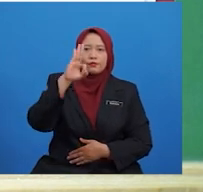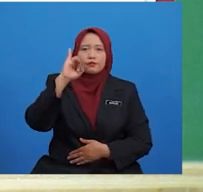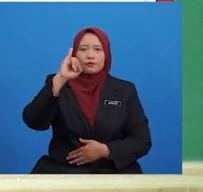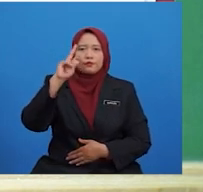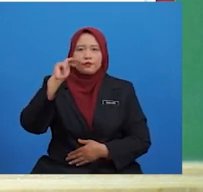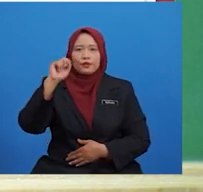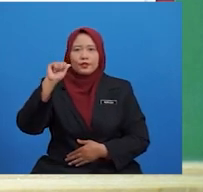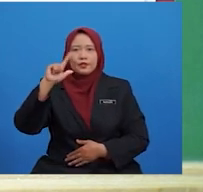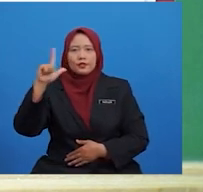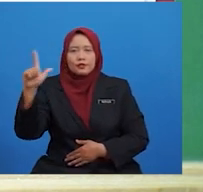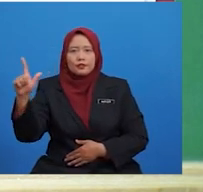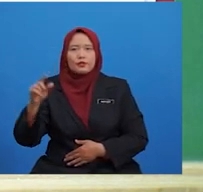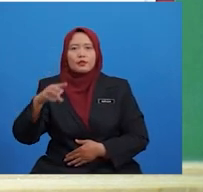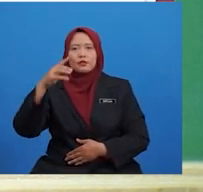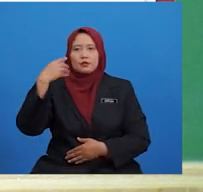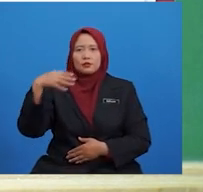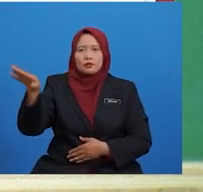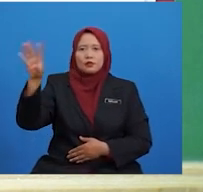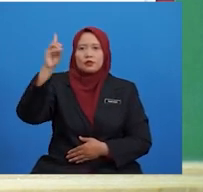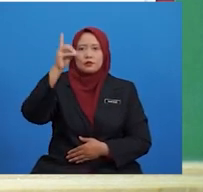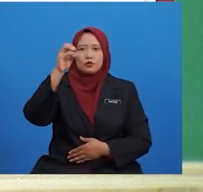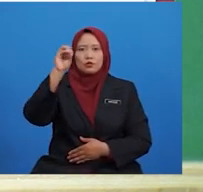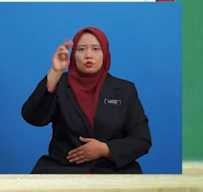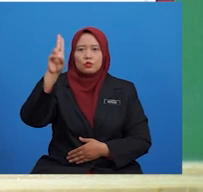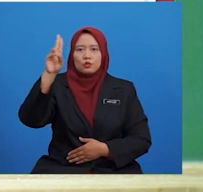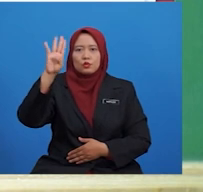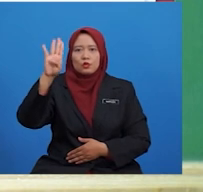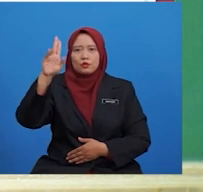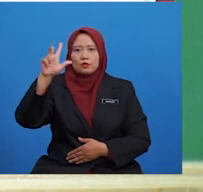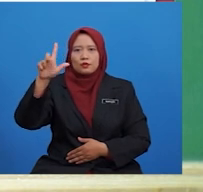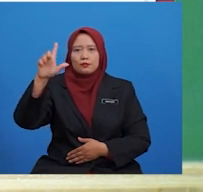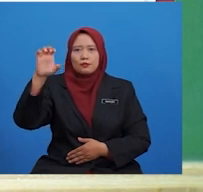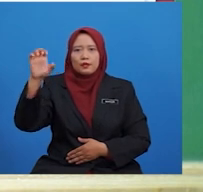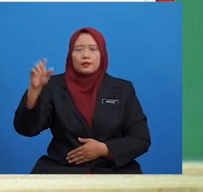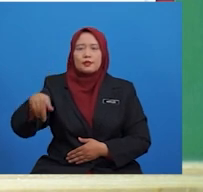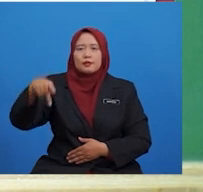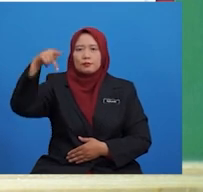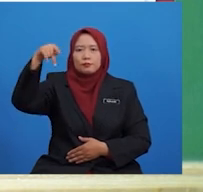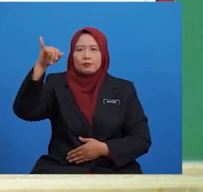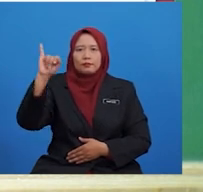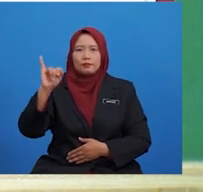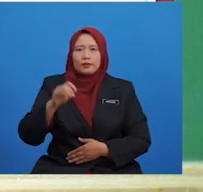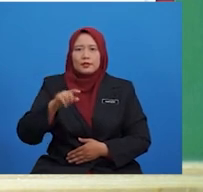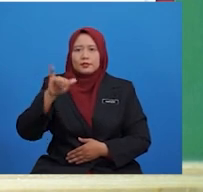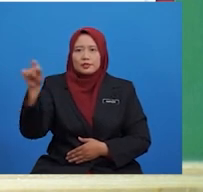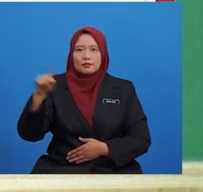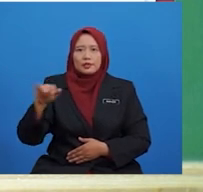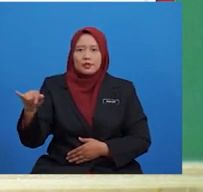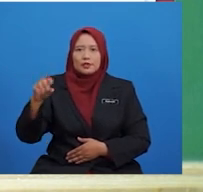3.142 diikuti tanda semikolon. Dan static final double sama dengan